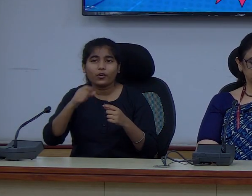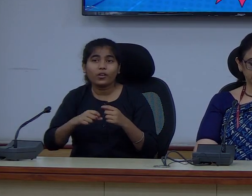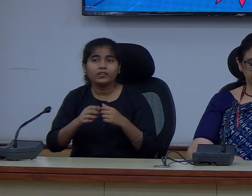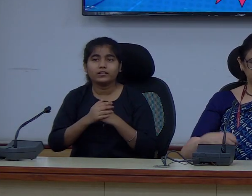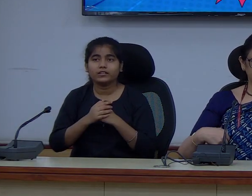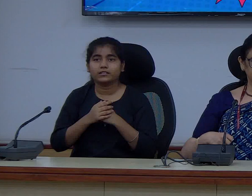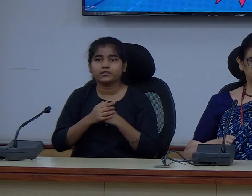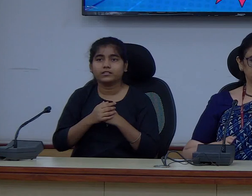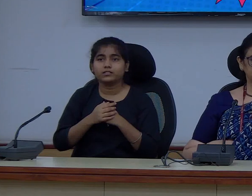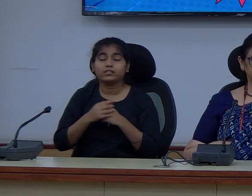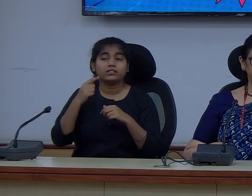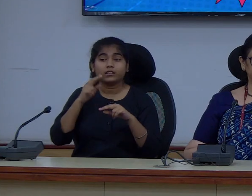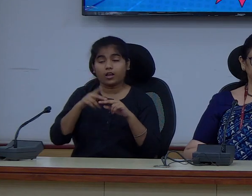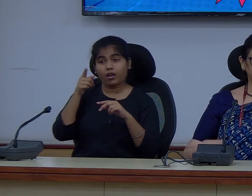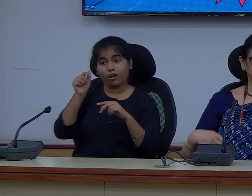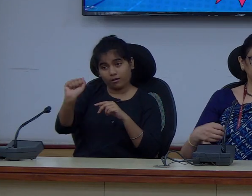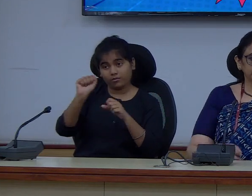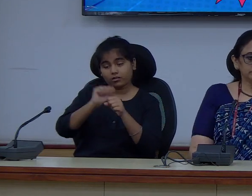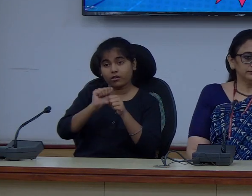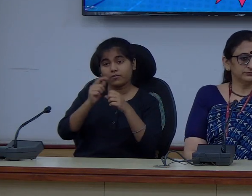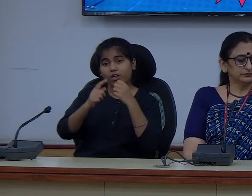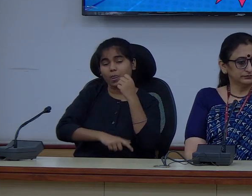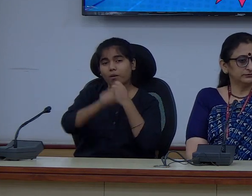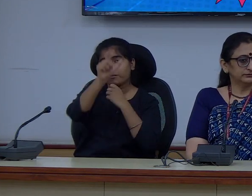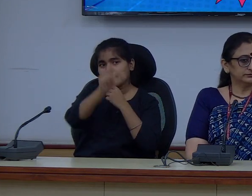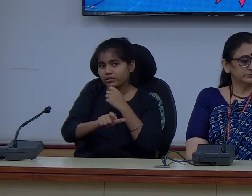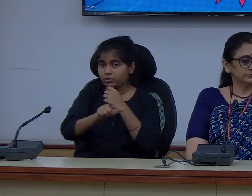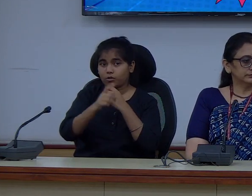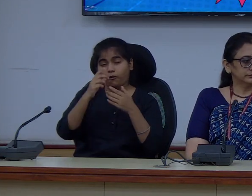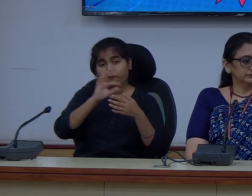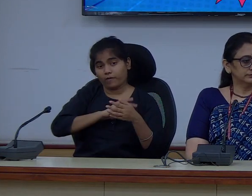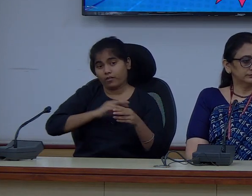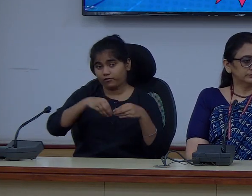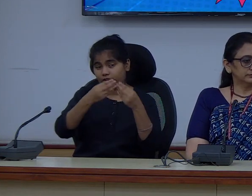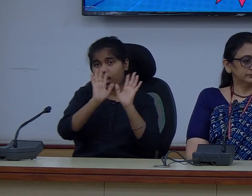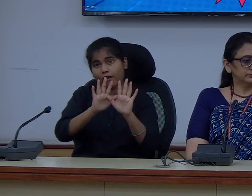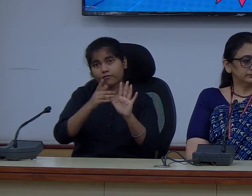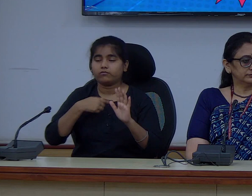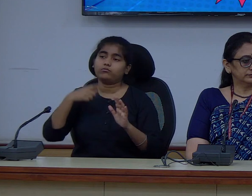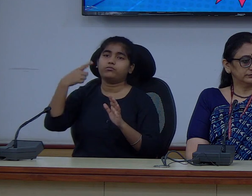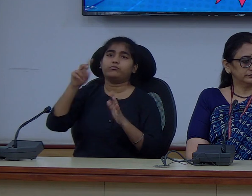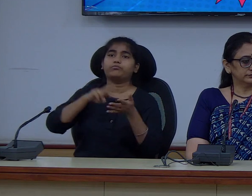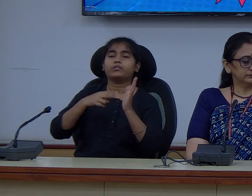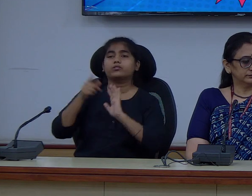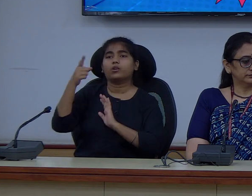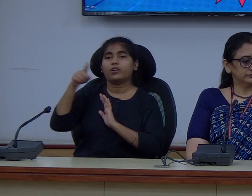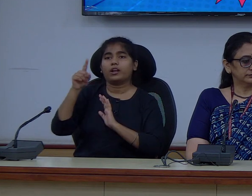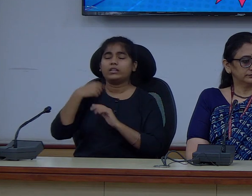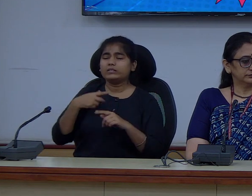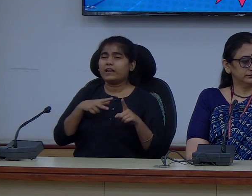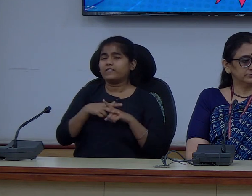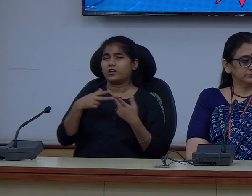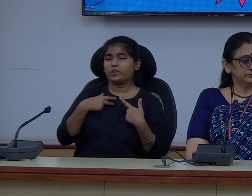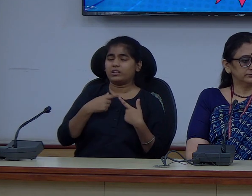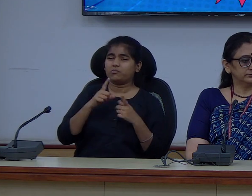एक तलिस्मा दिया होता है गांधी जी का, कि अगर आपके काम से उस अंतिम व्यक्ति को फायदा